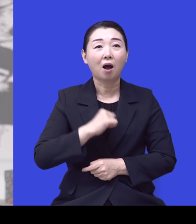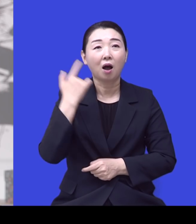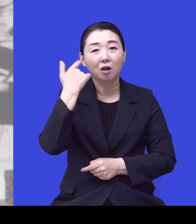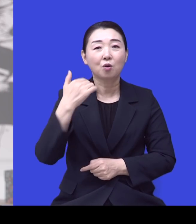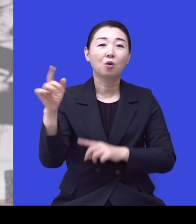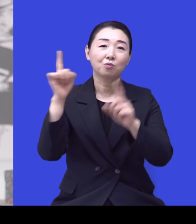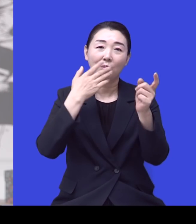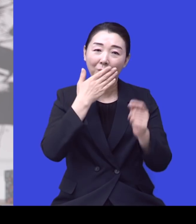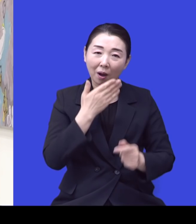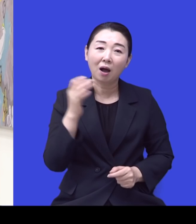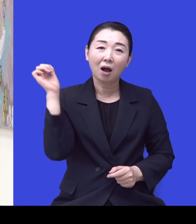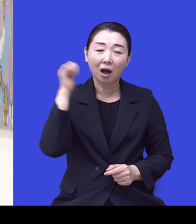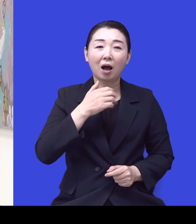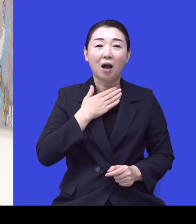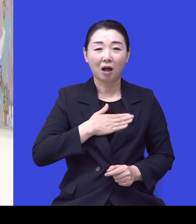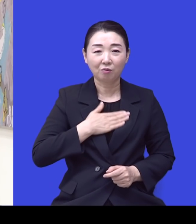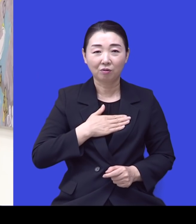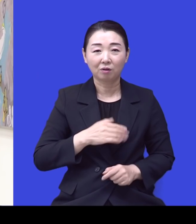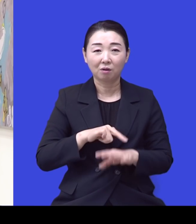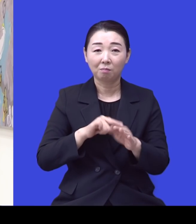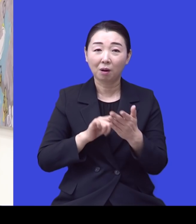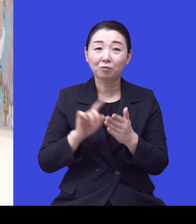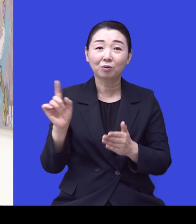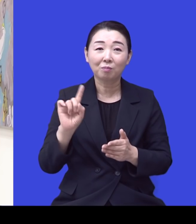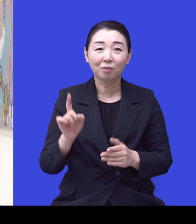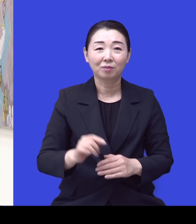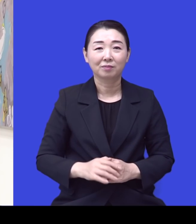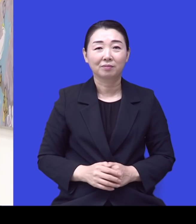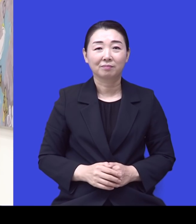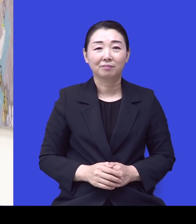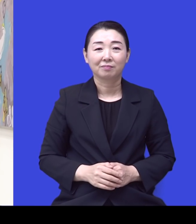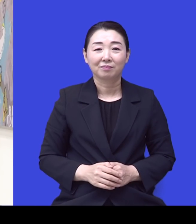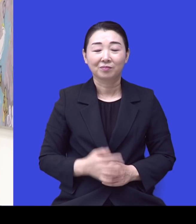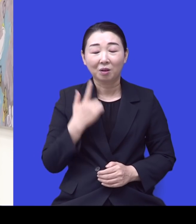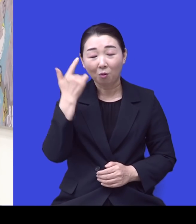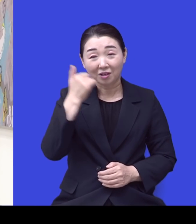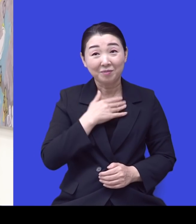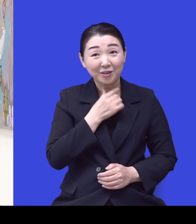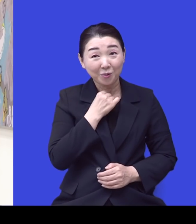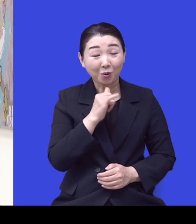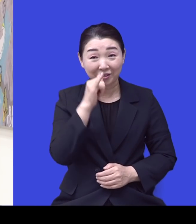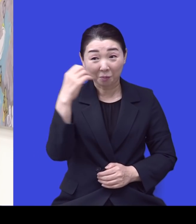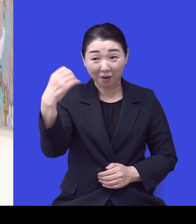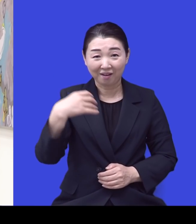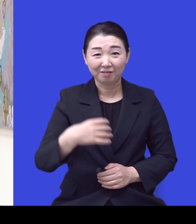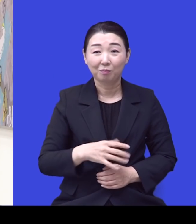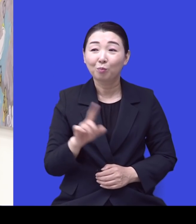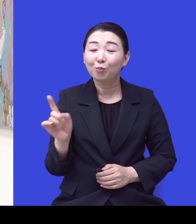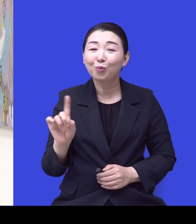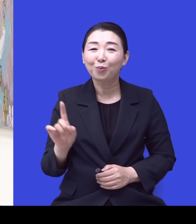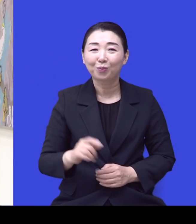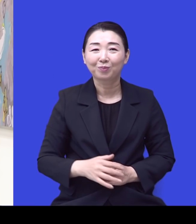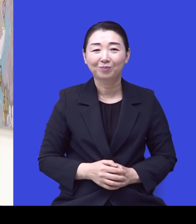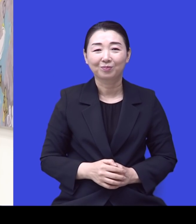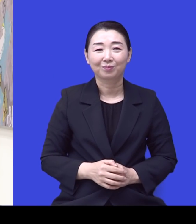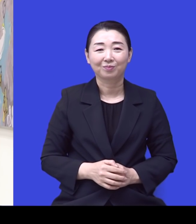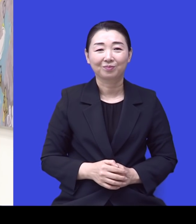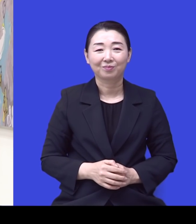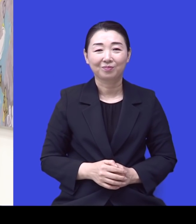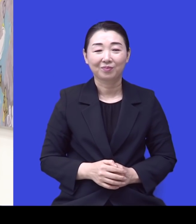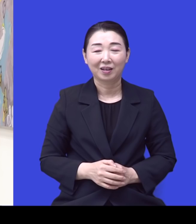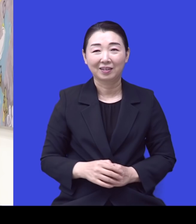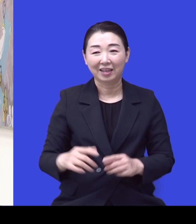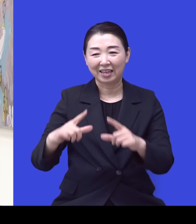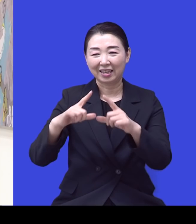회복이 될 수 있구나. 그러더니만 마음속에 어떤 마음이 드셨는지 목사님 제 소원이 있습니다 그러는 거예요. 뭐예요? 그랬더니 그분 이제